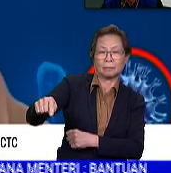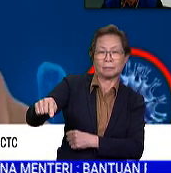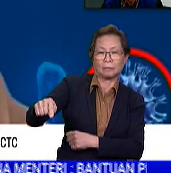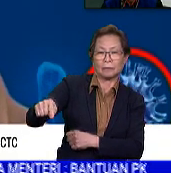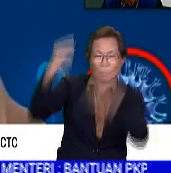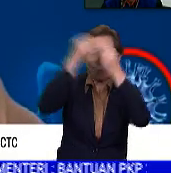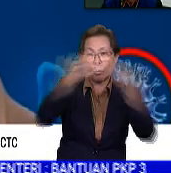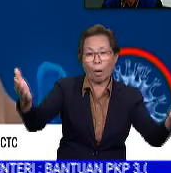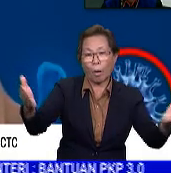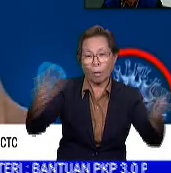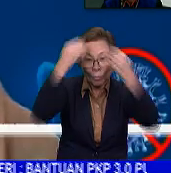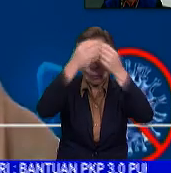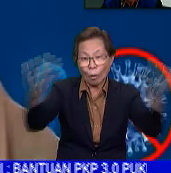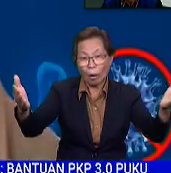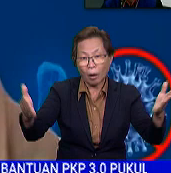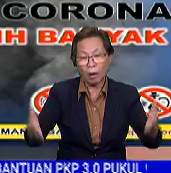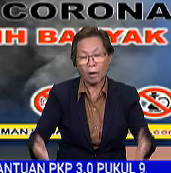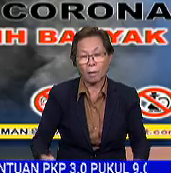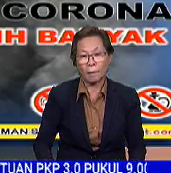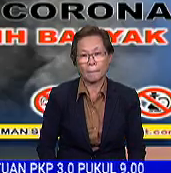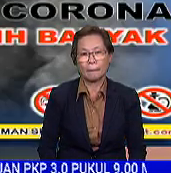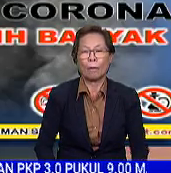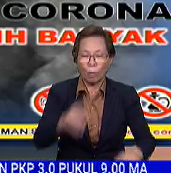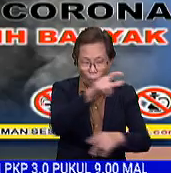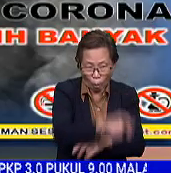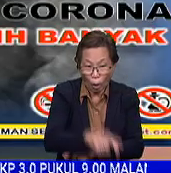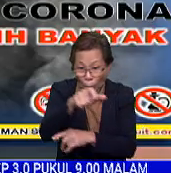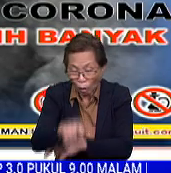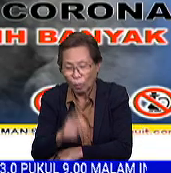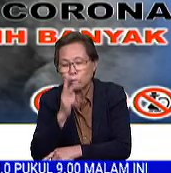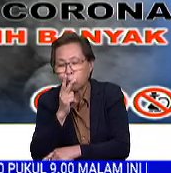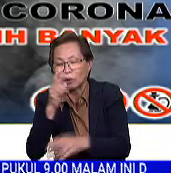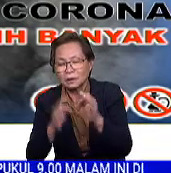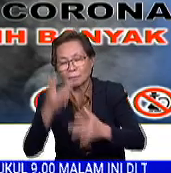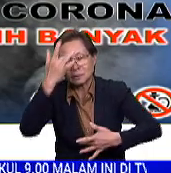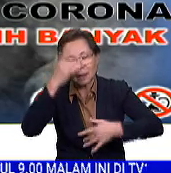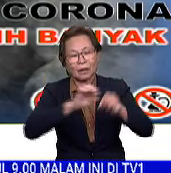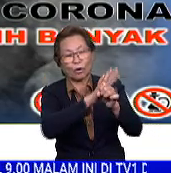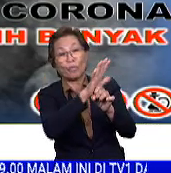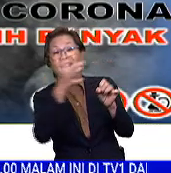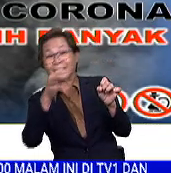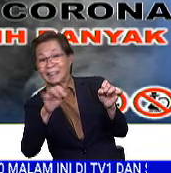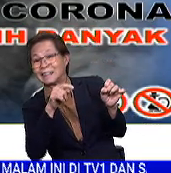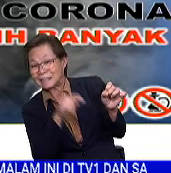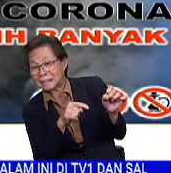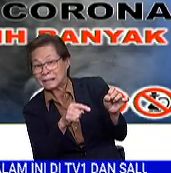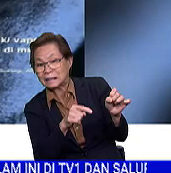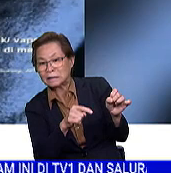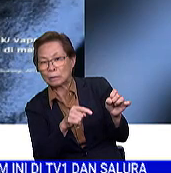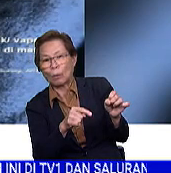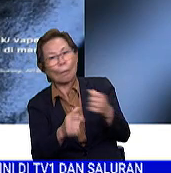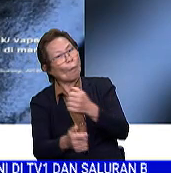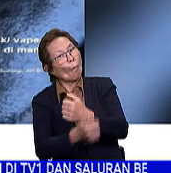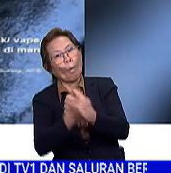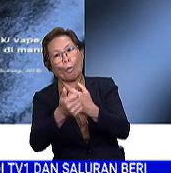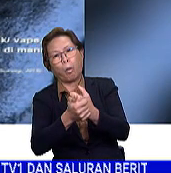mengumumkan kajian dapatan yang ada di Malaysia, di mana orang yang merokok jika dijangkiti COVID-19 akan